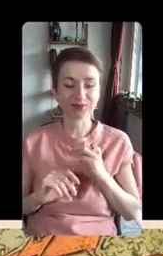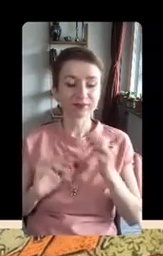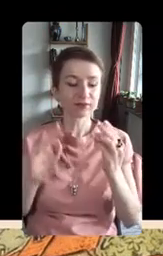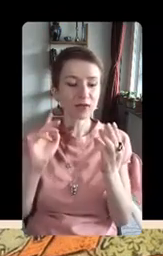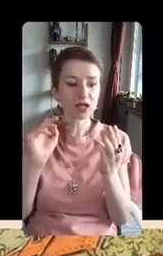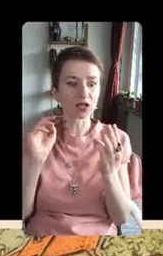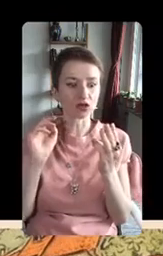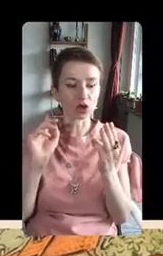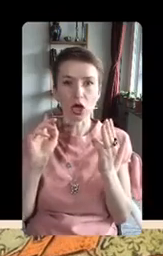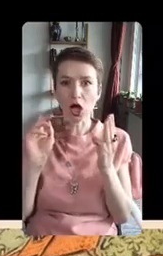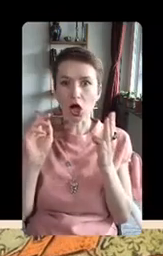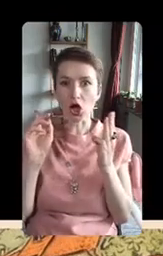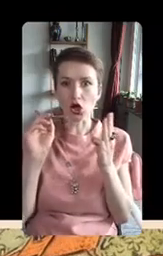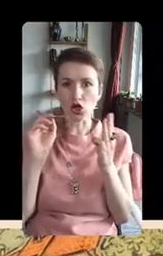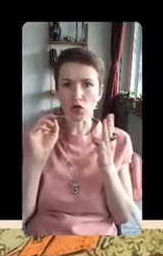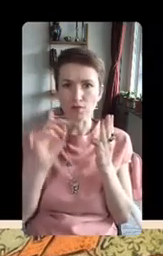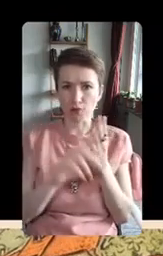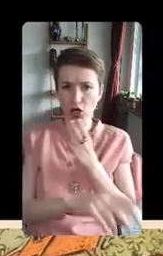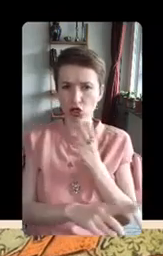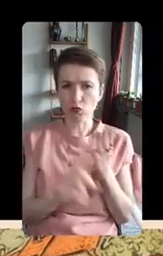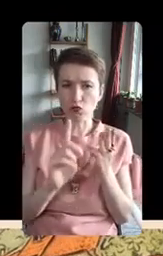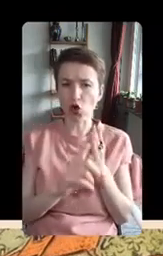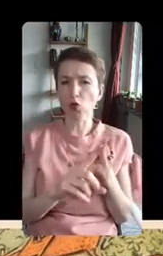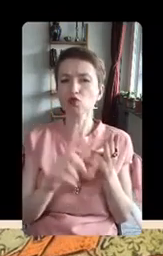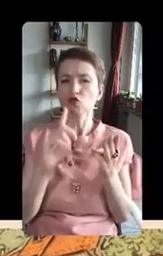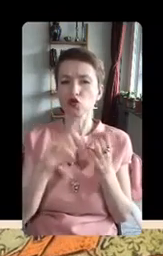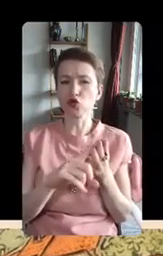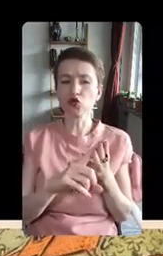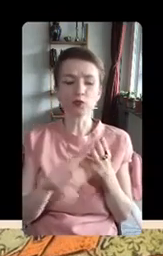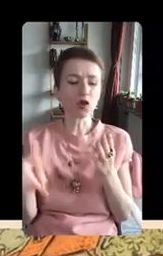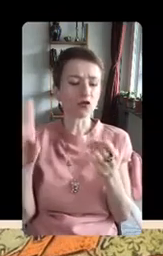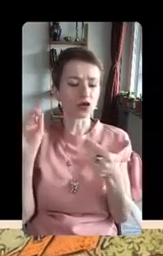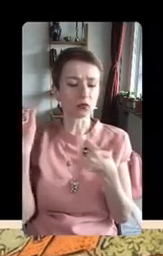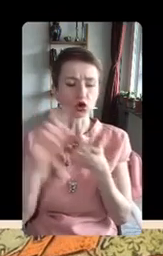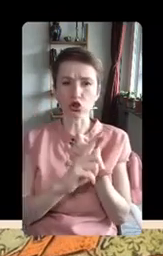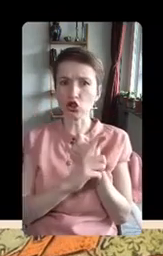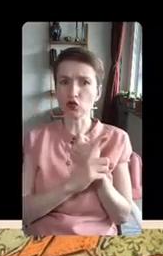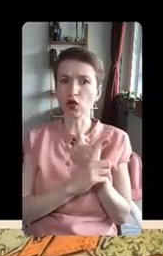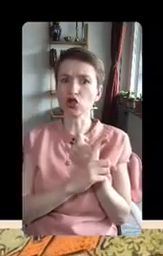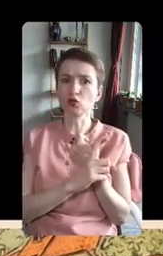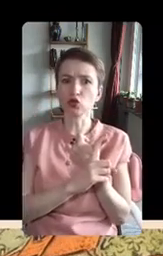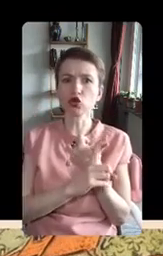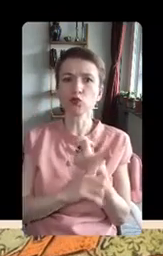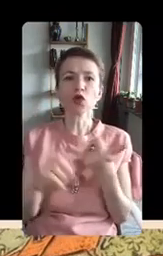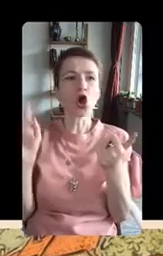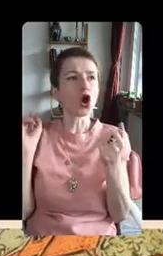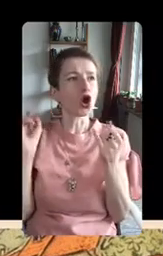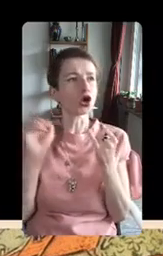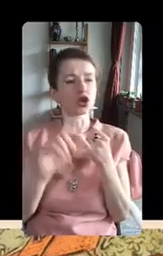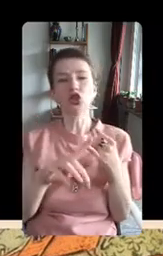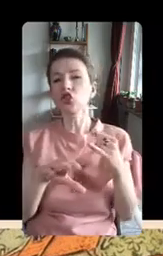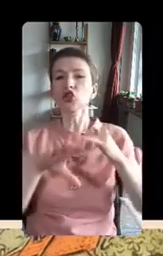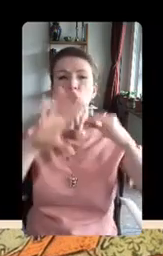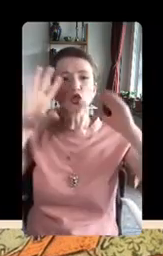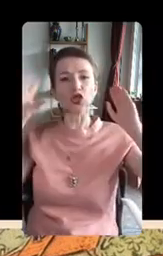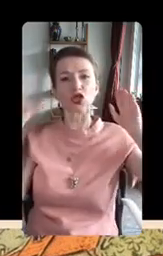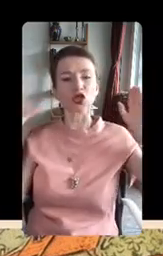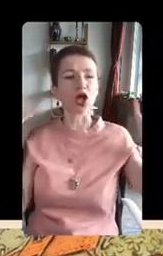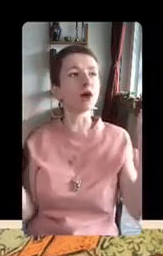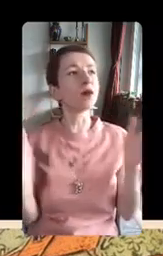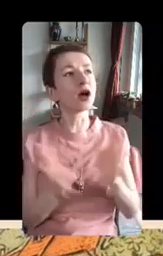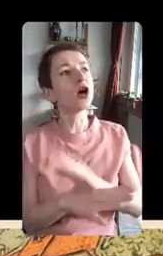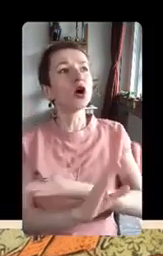история. Так вот, мать, дом, уют, всем должен заниматься муж. Женщина